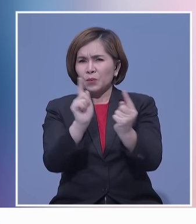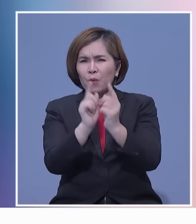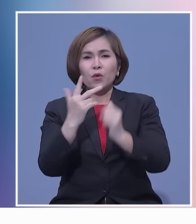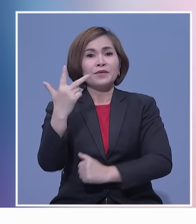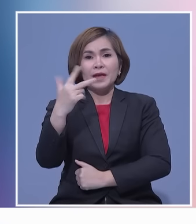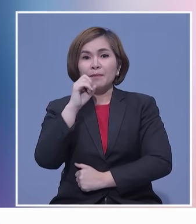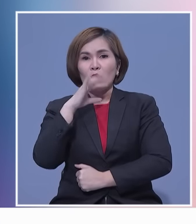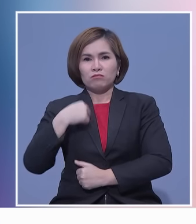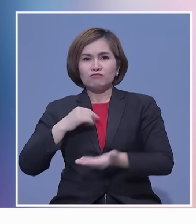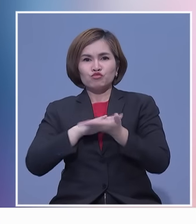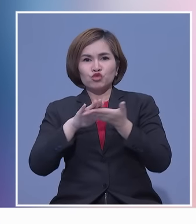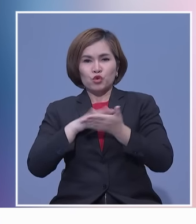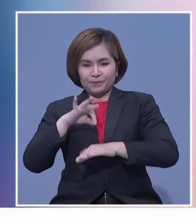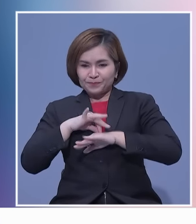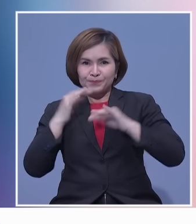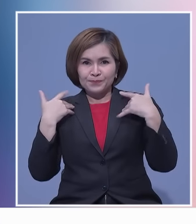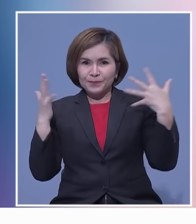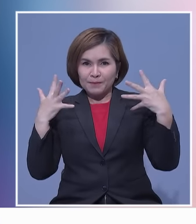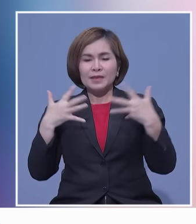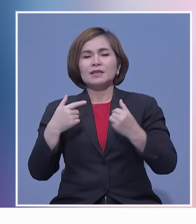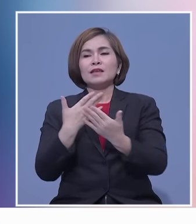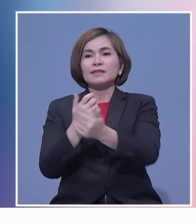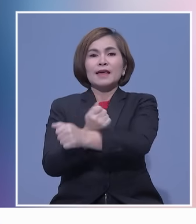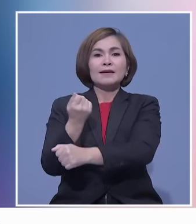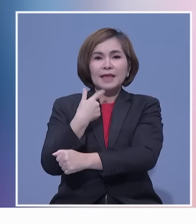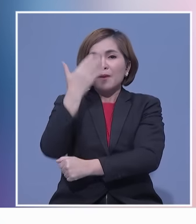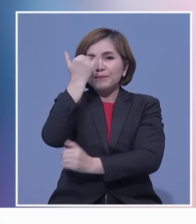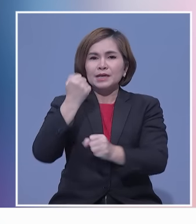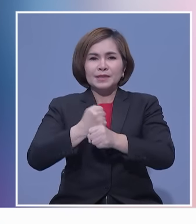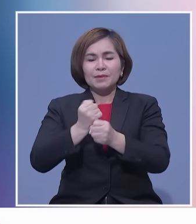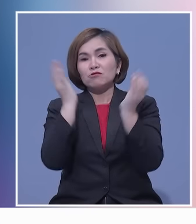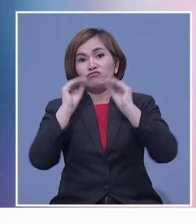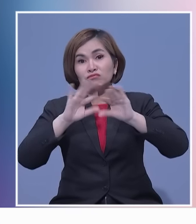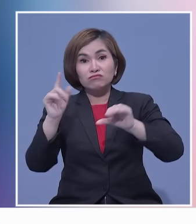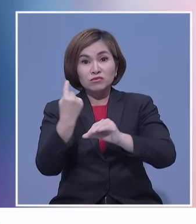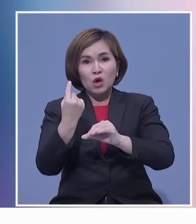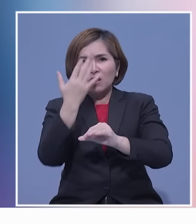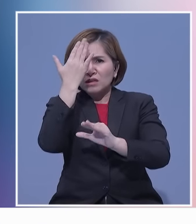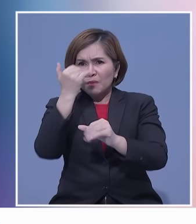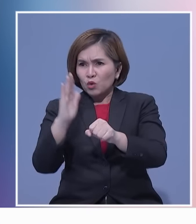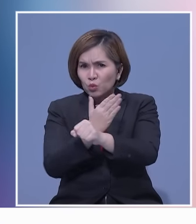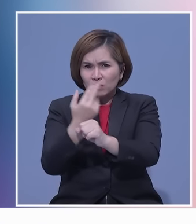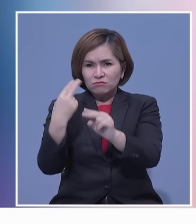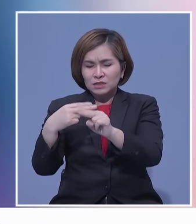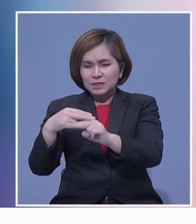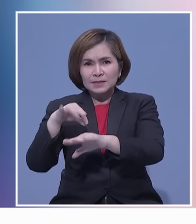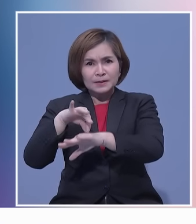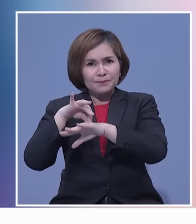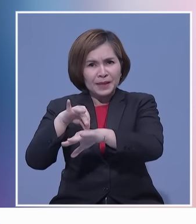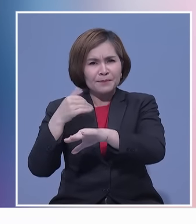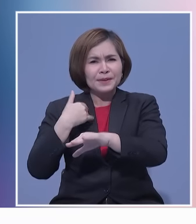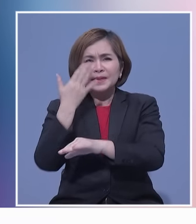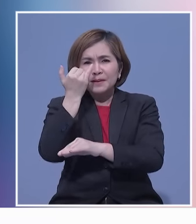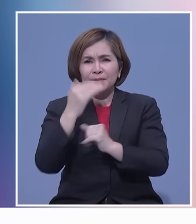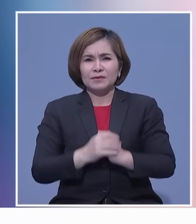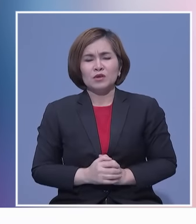ที่ปฏิเสธนะคะที่ปฏิเเสียว่าตัวเองเนี่ยเป็นแค่ prin Centerแต่ปรากฏว่ามีชื่ออยู่ในตำแหน่งทางธุรกิจของบริษัทดังกล่าวด้วยคนแรก